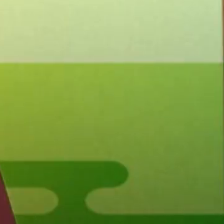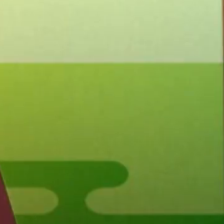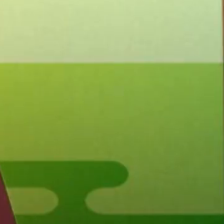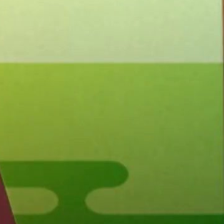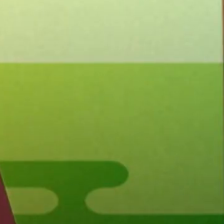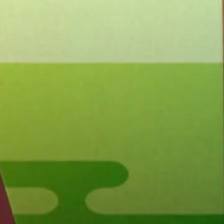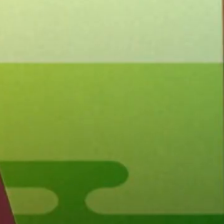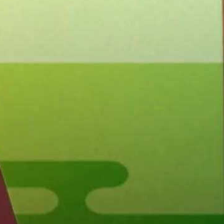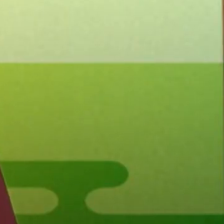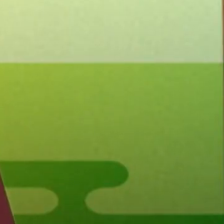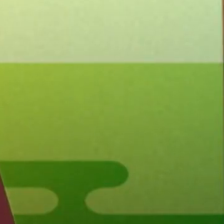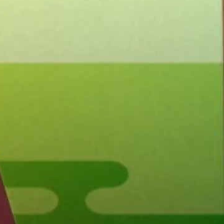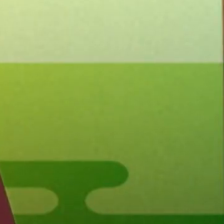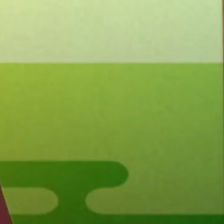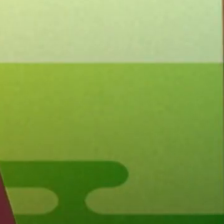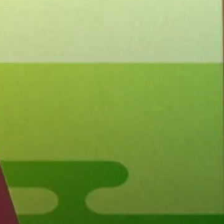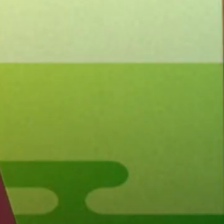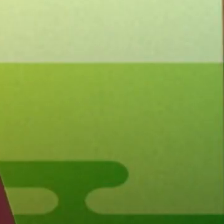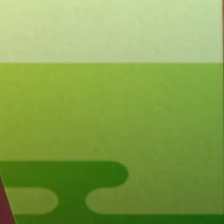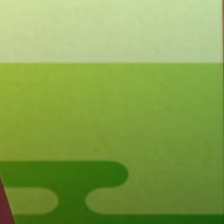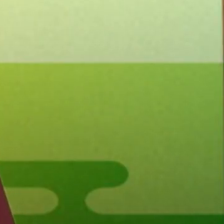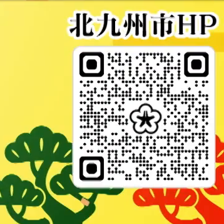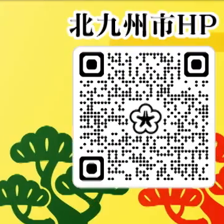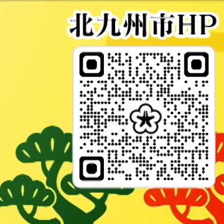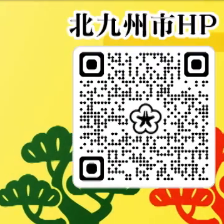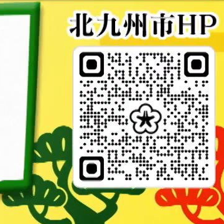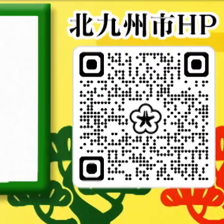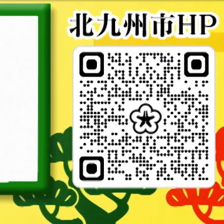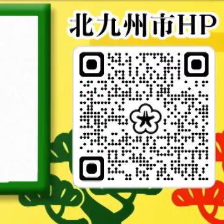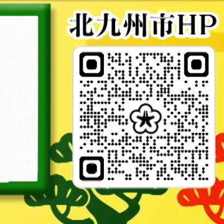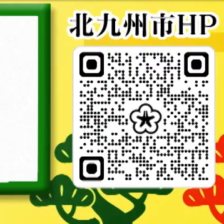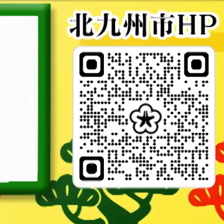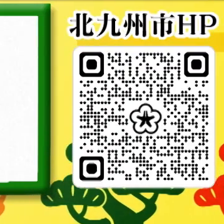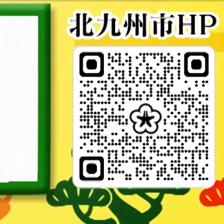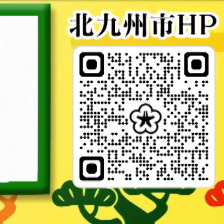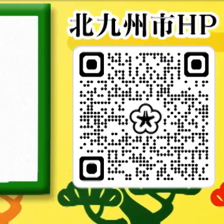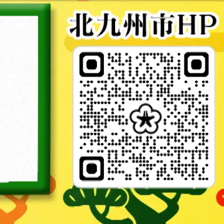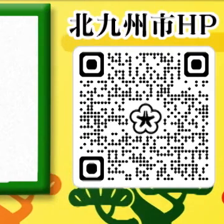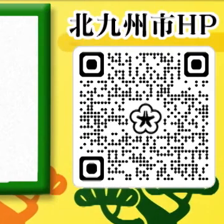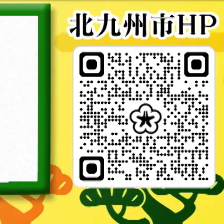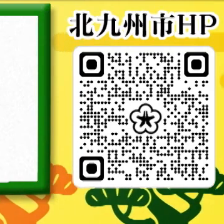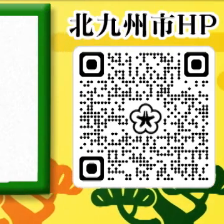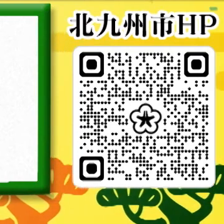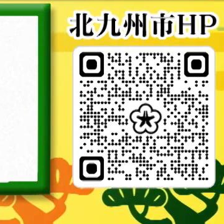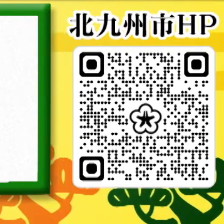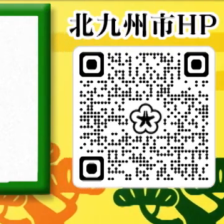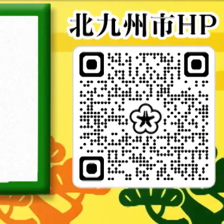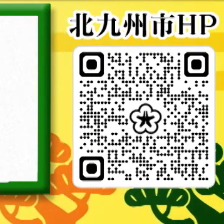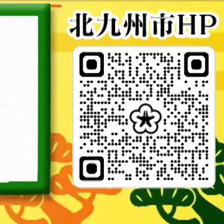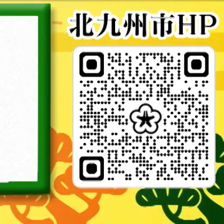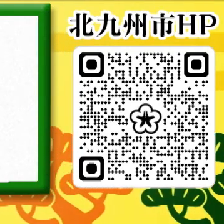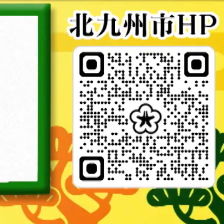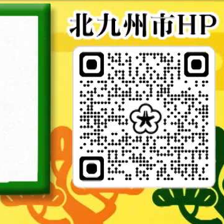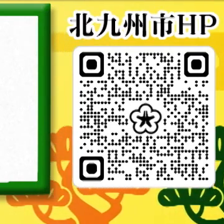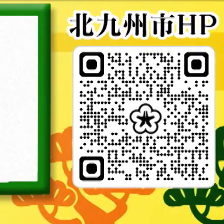。 今日の焦点、起業も就職も働く女